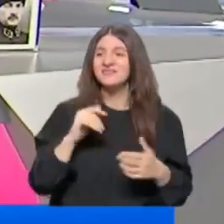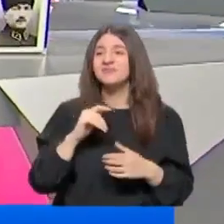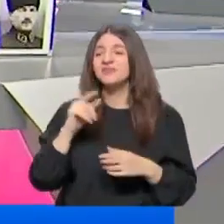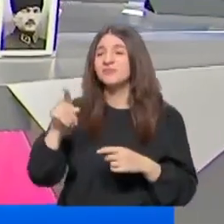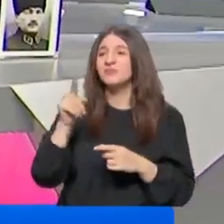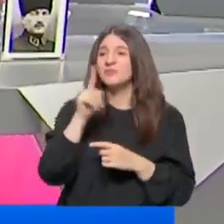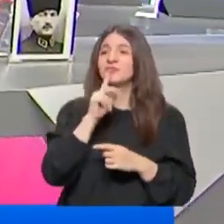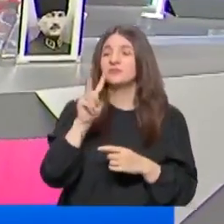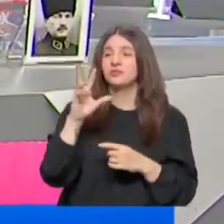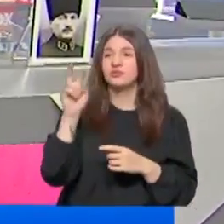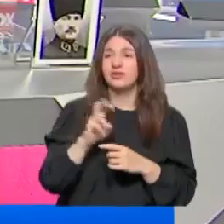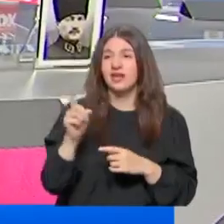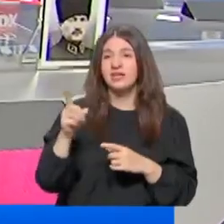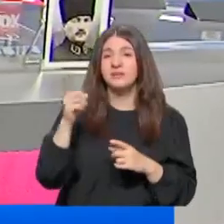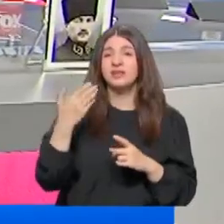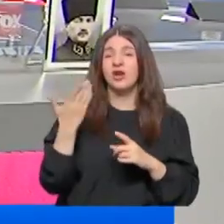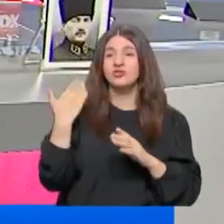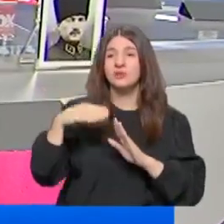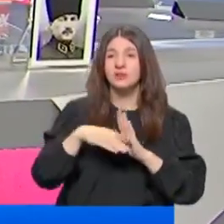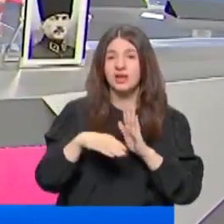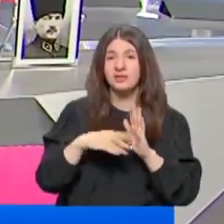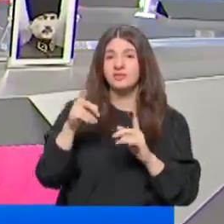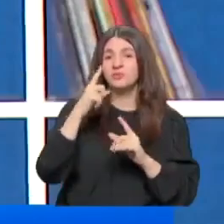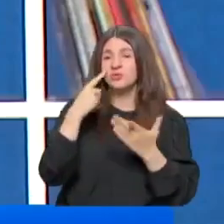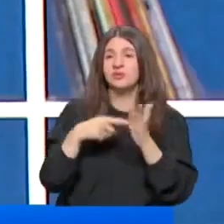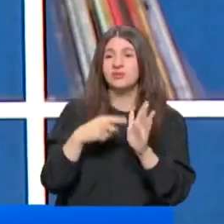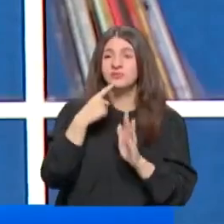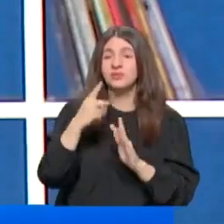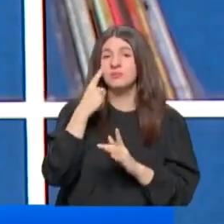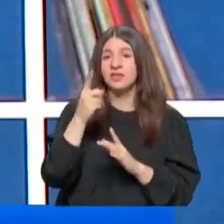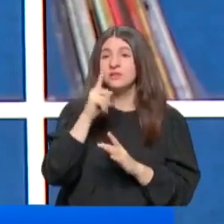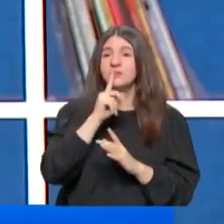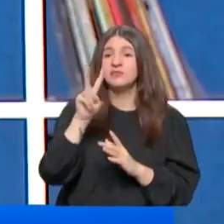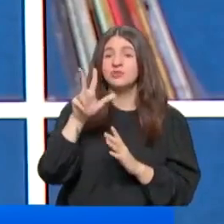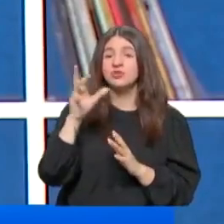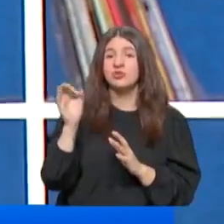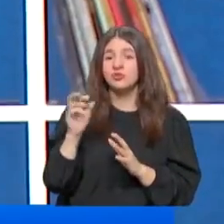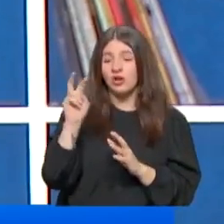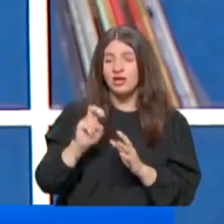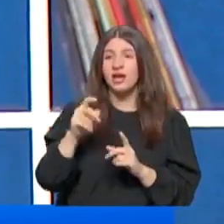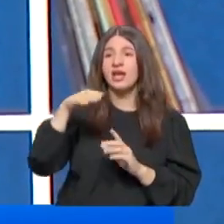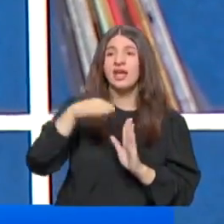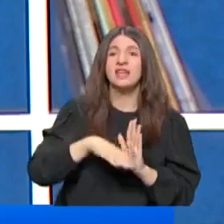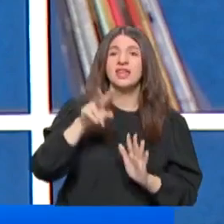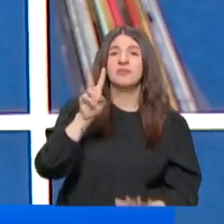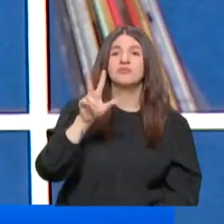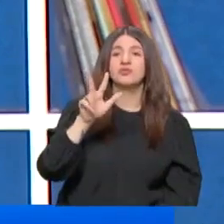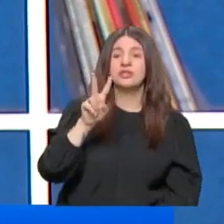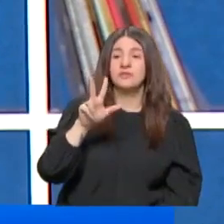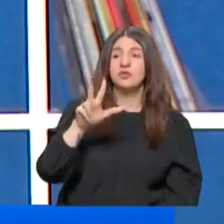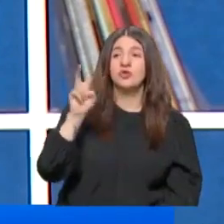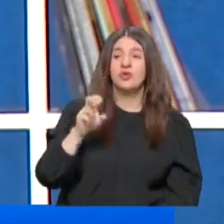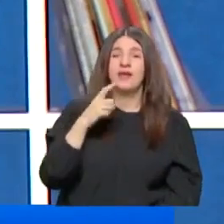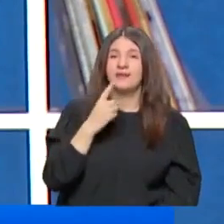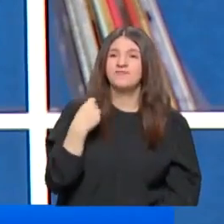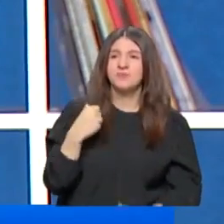şimdi bu 123 neler Ben daha önceki programda sen bunu göstermesine demiştim ki bana 123 döner indi 23 dolara diye